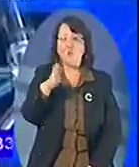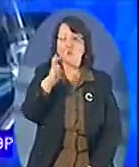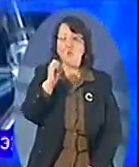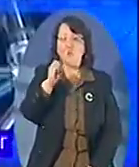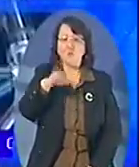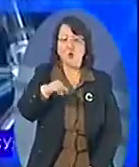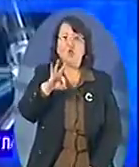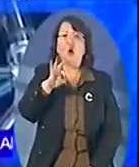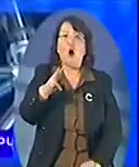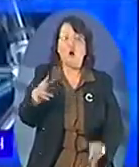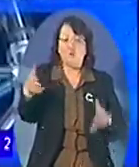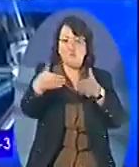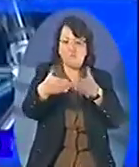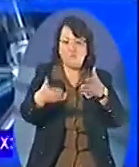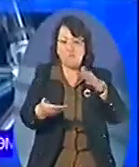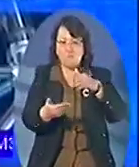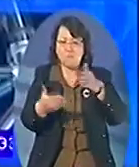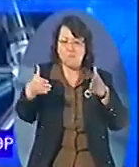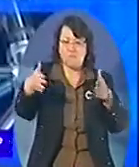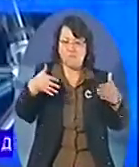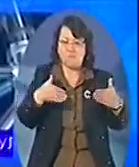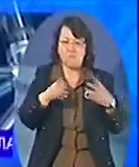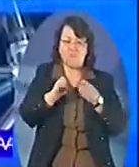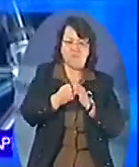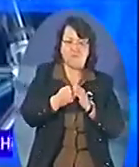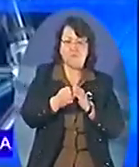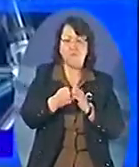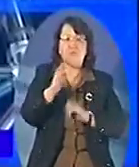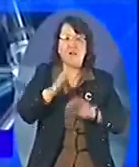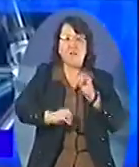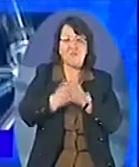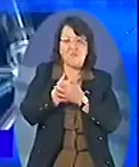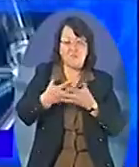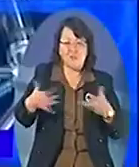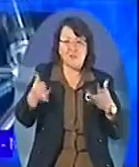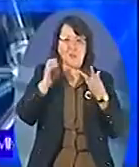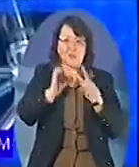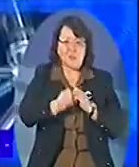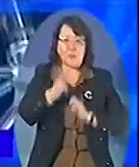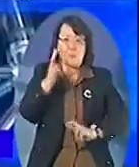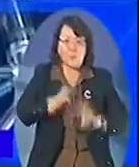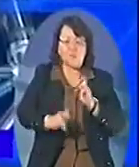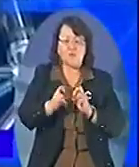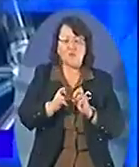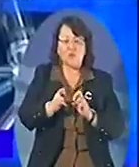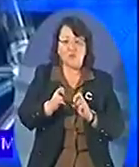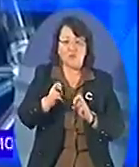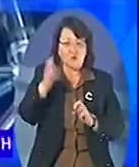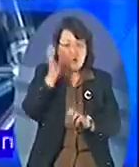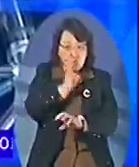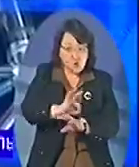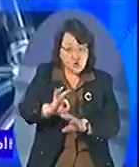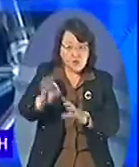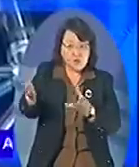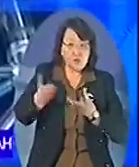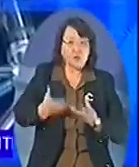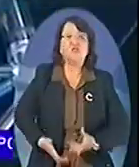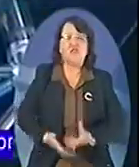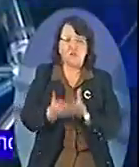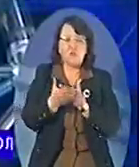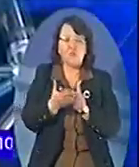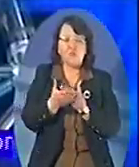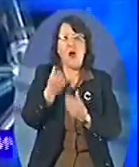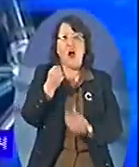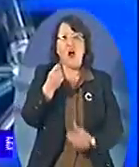шээ. Гэх жишээ тэгээр бидний барилгын материалыг бол материалын үйлдвэрлэлийг бол дэмжинэ. Арьшил, нэхмэл хөвцөс,